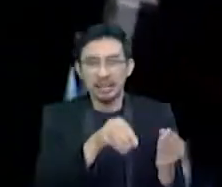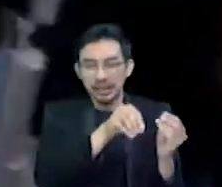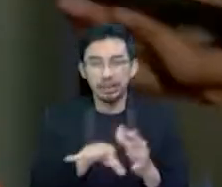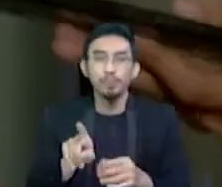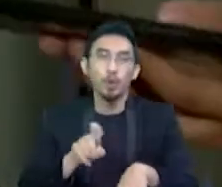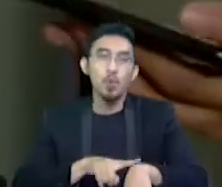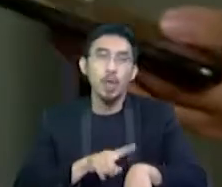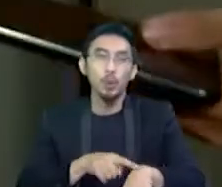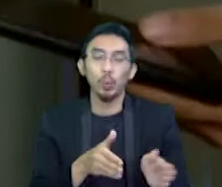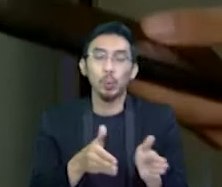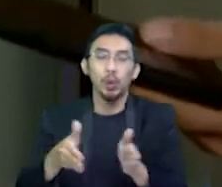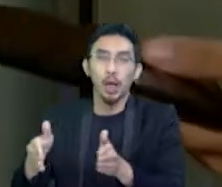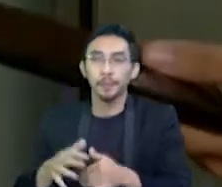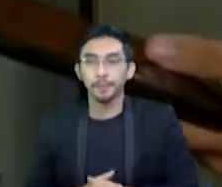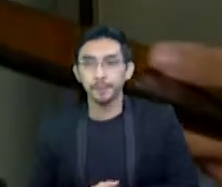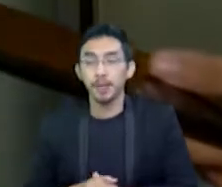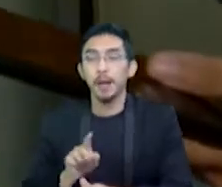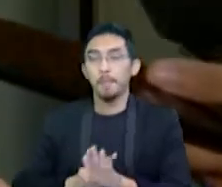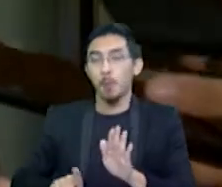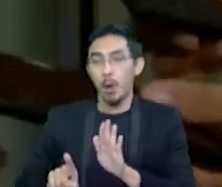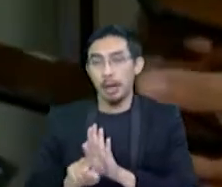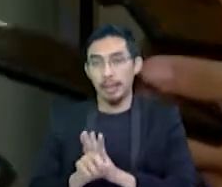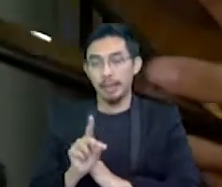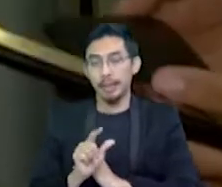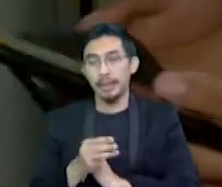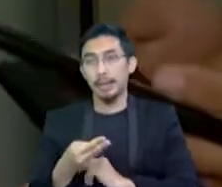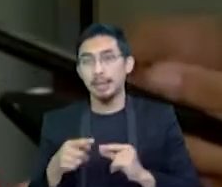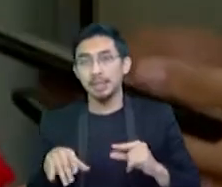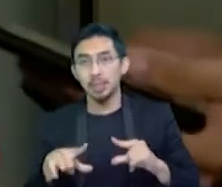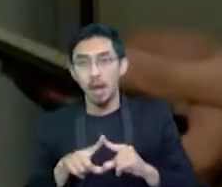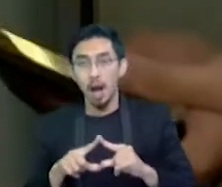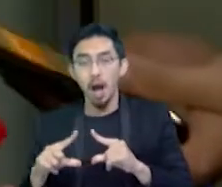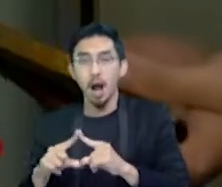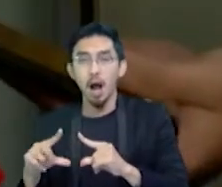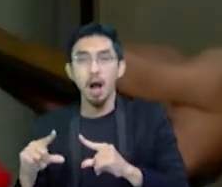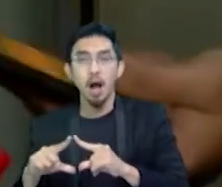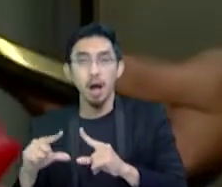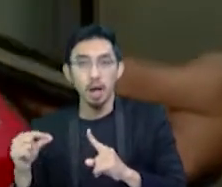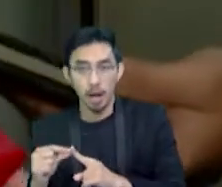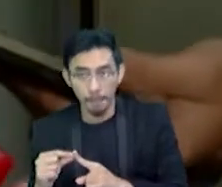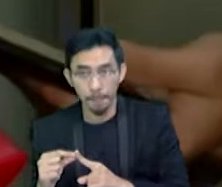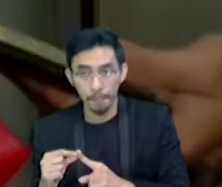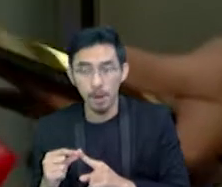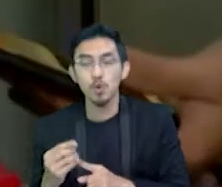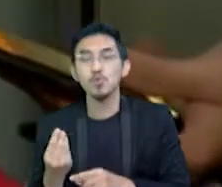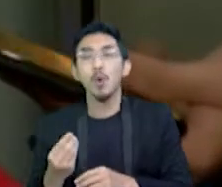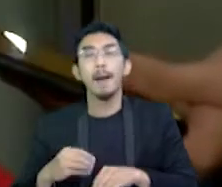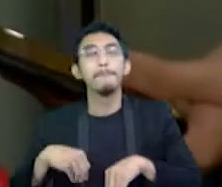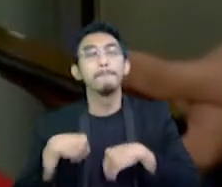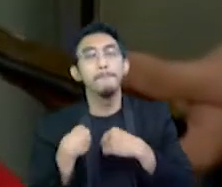Kami datang mewakili klien Reza Arab sudah mengembalikan dana yang dimana diindikasi diberikan oleh Doni